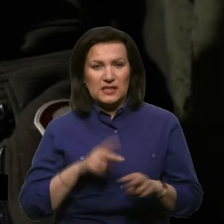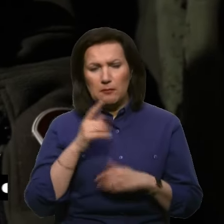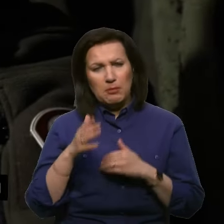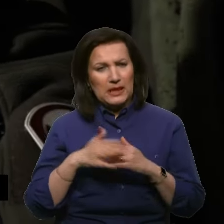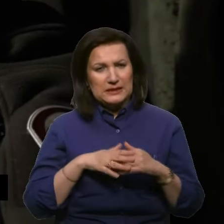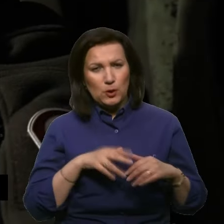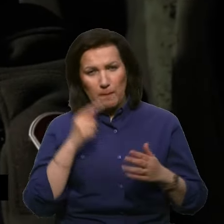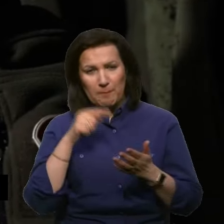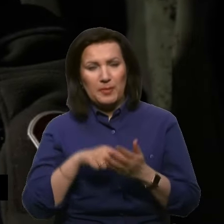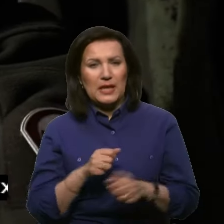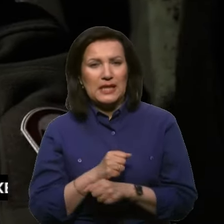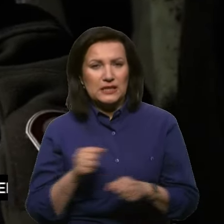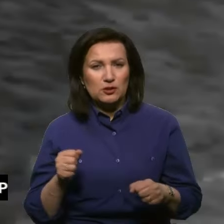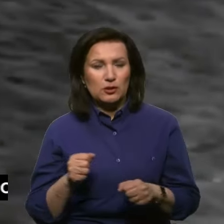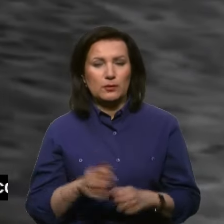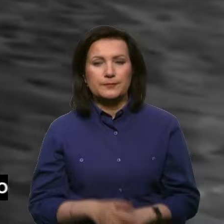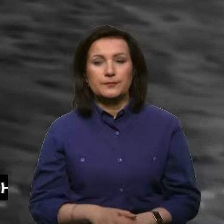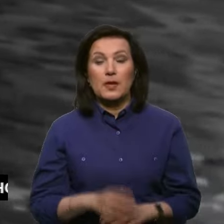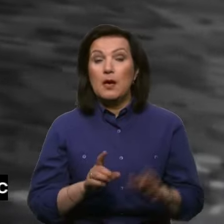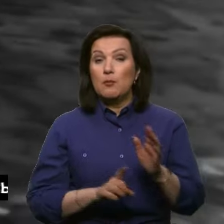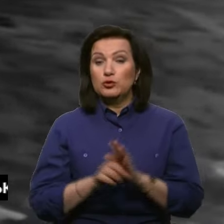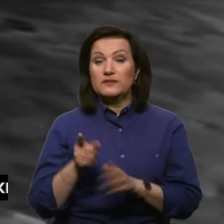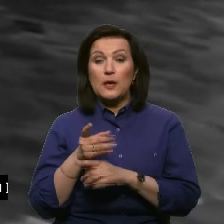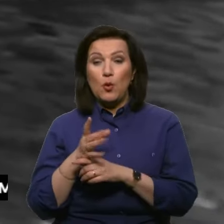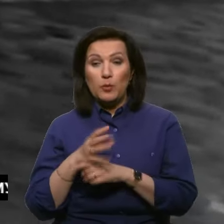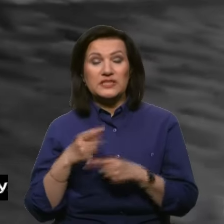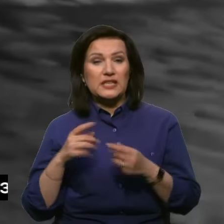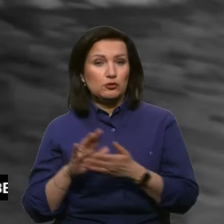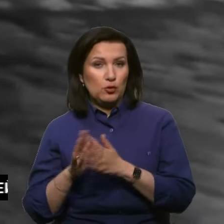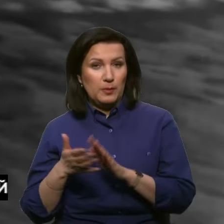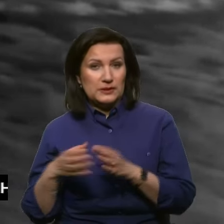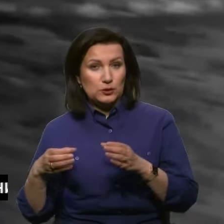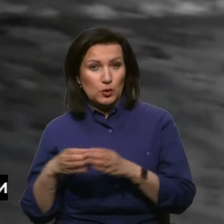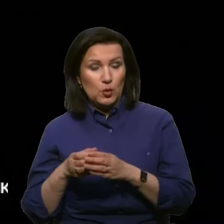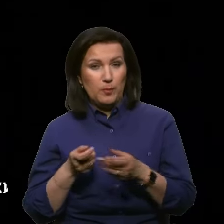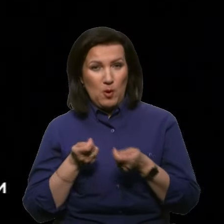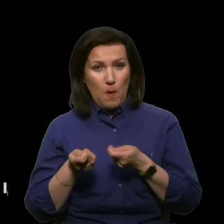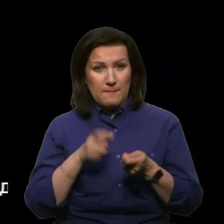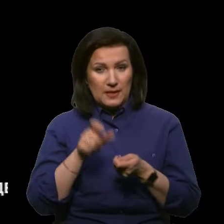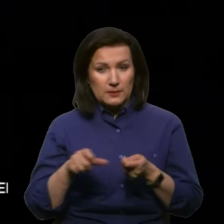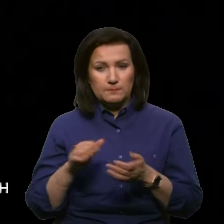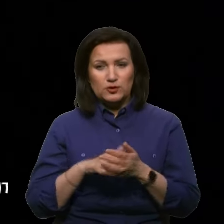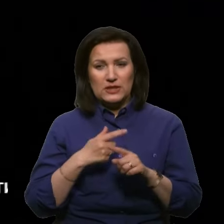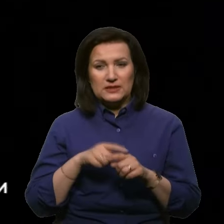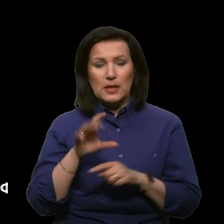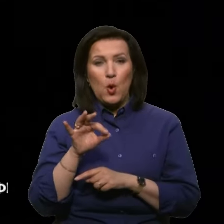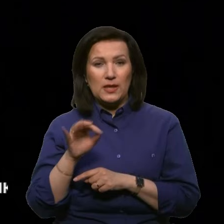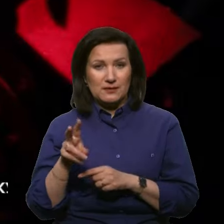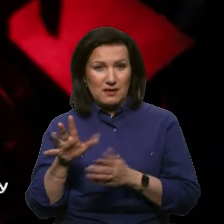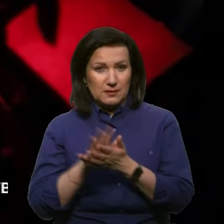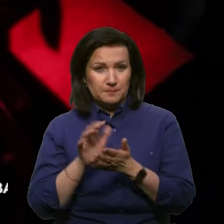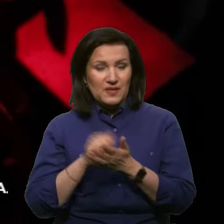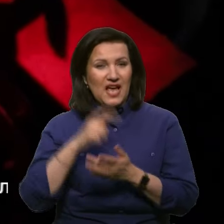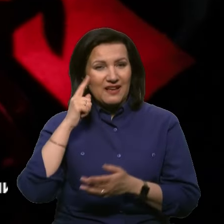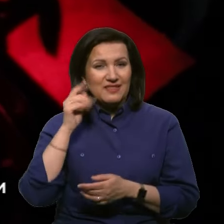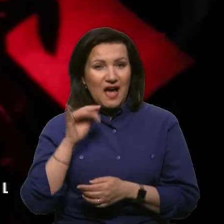близько прилетіло, можливо, її вже й нема. Почався обстріл іншої позиції групи операторів. Через це Олександр на псевдокитаєць,